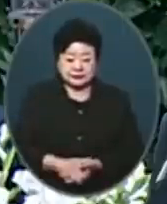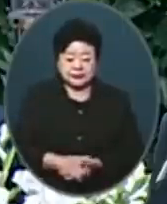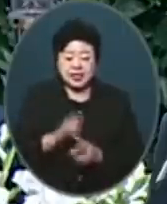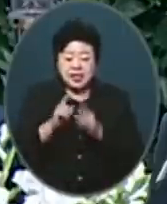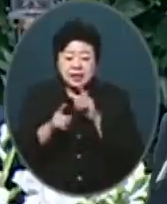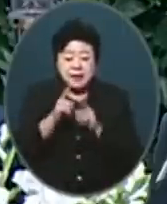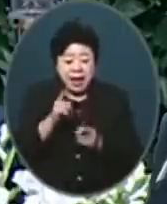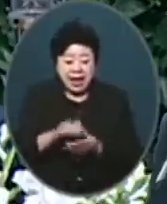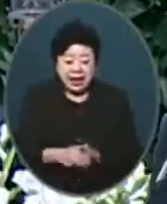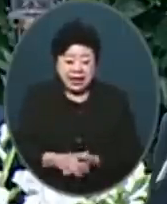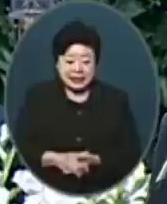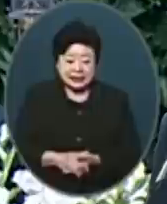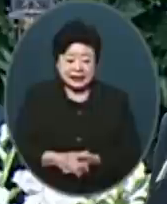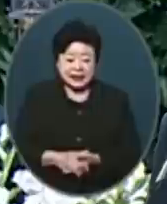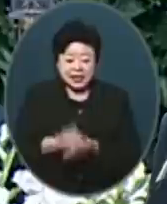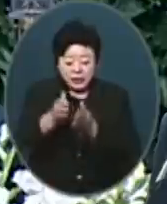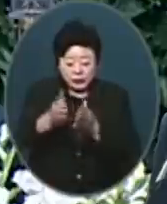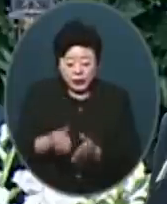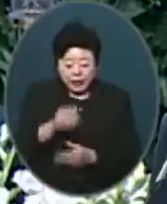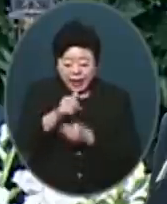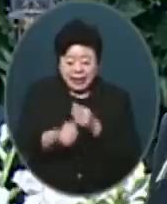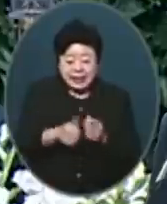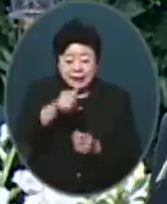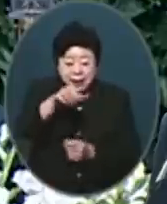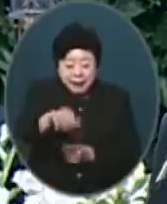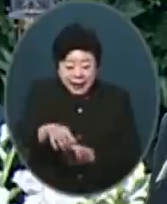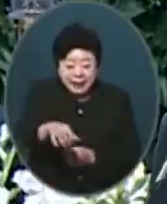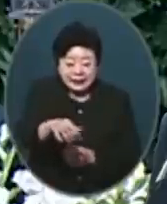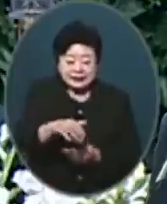이야기에 통해서는 하나님 앞에